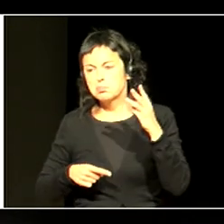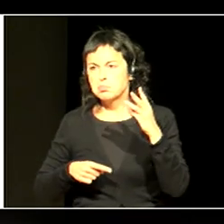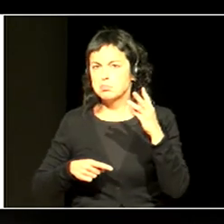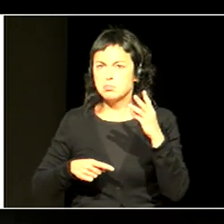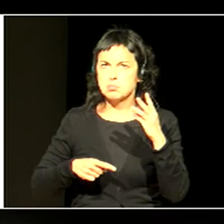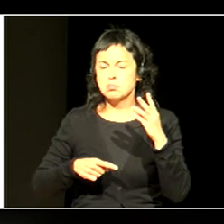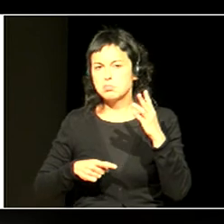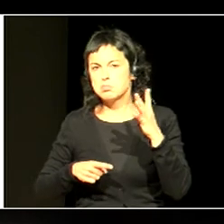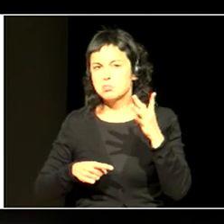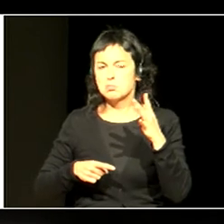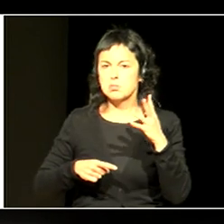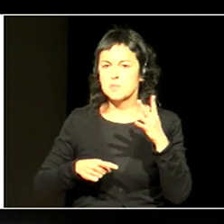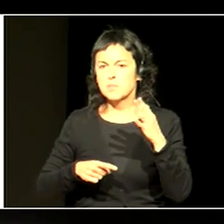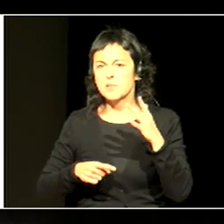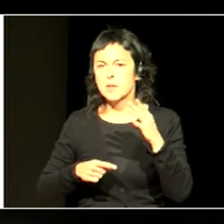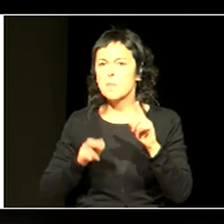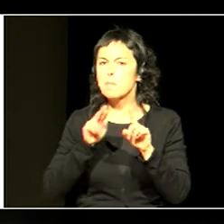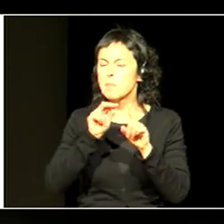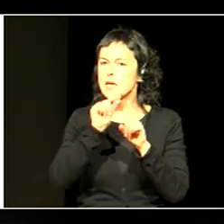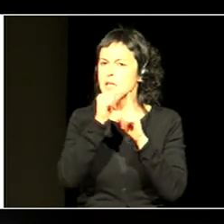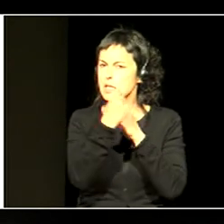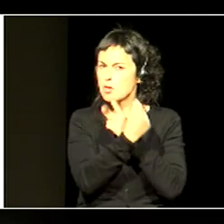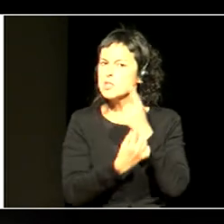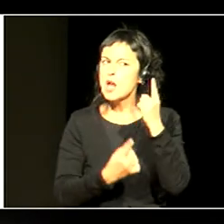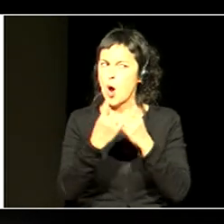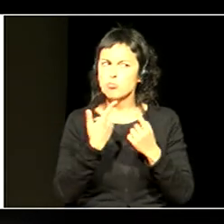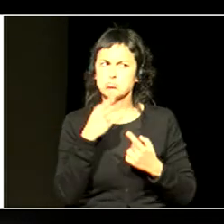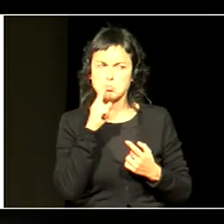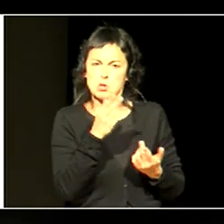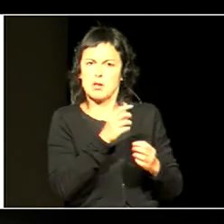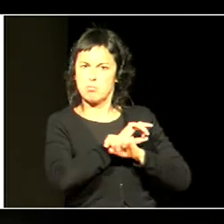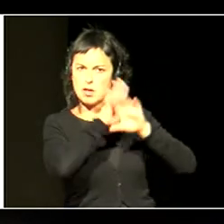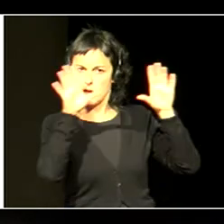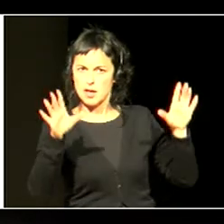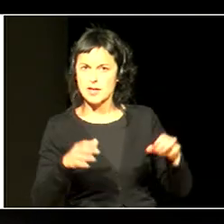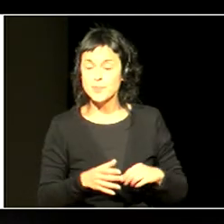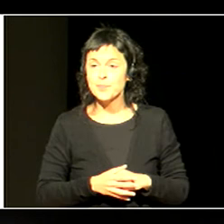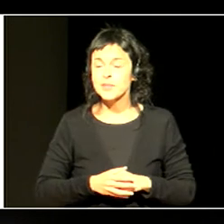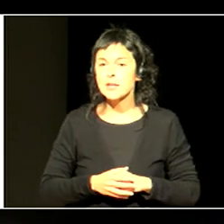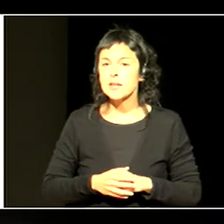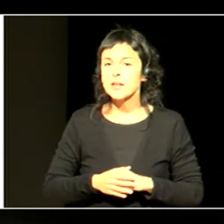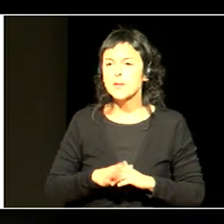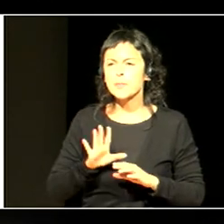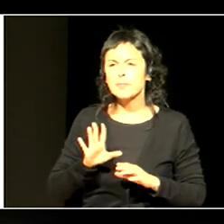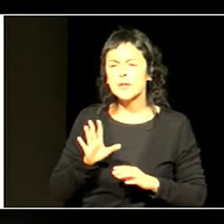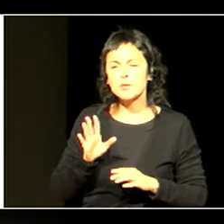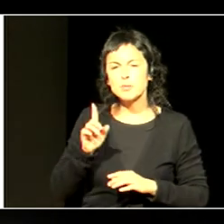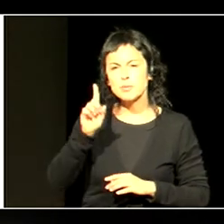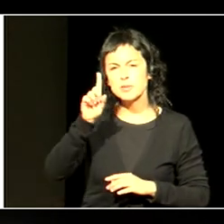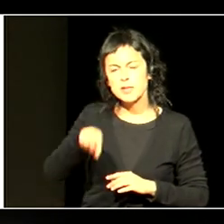ja badagoz indikadore batzuk nabarmena dira zena, ez? Baina nik horrez gain pentsatzen dut